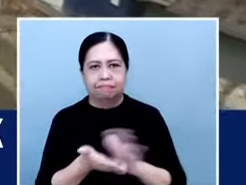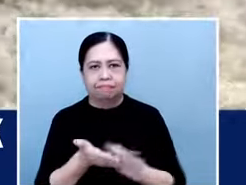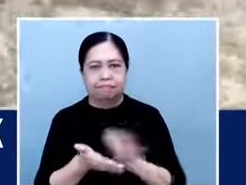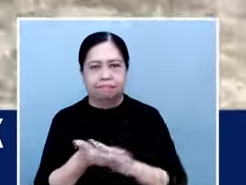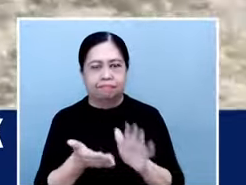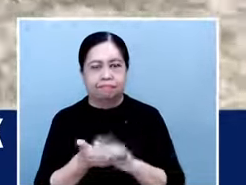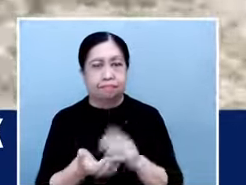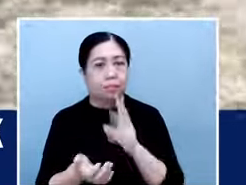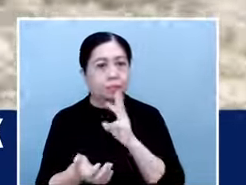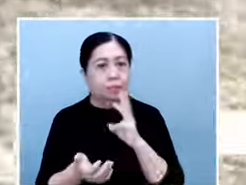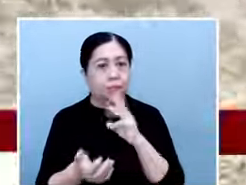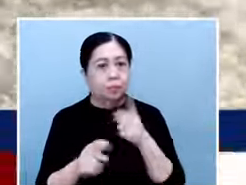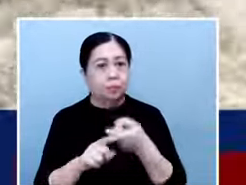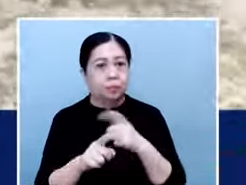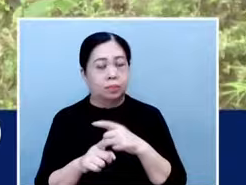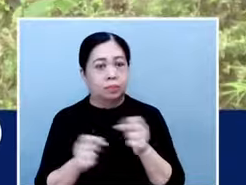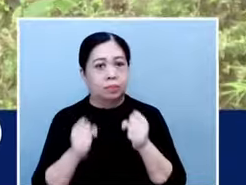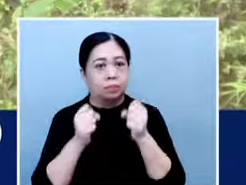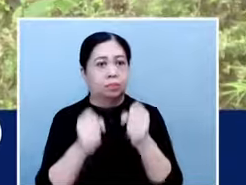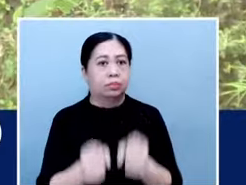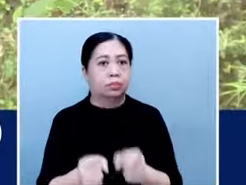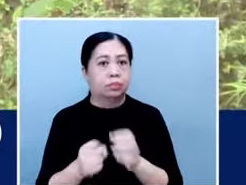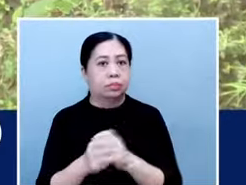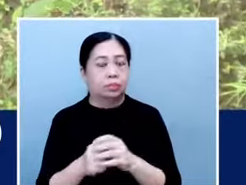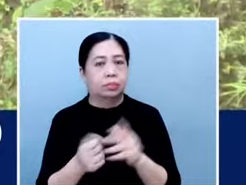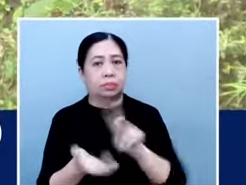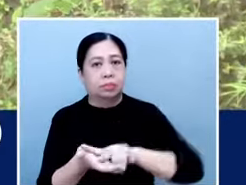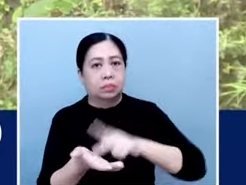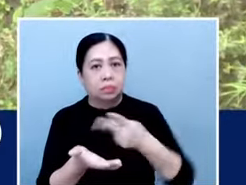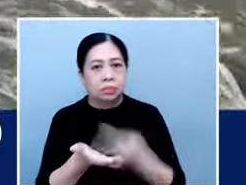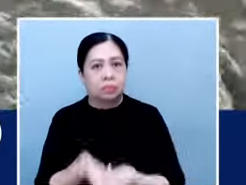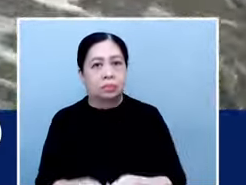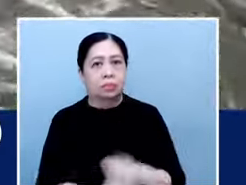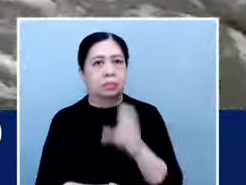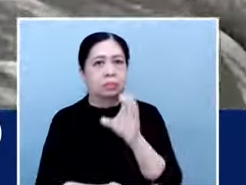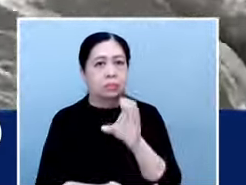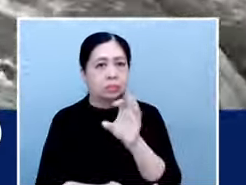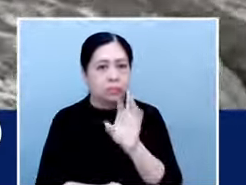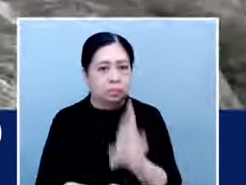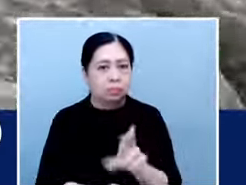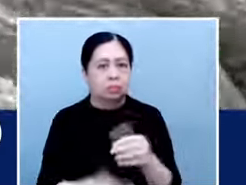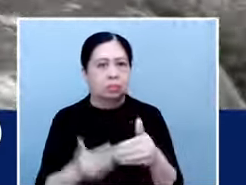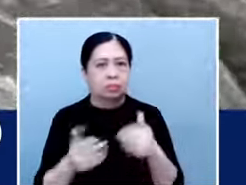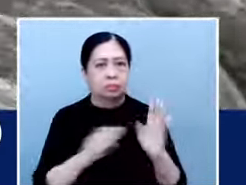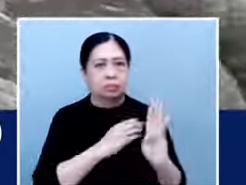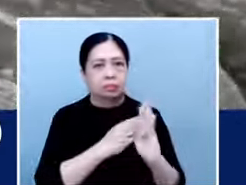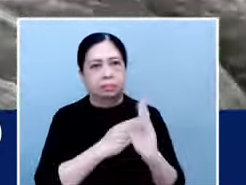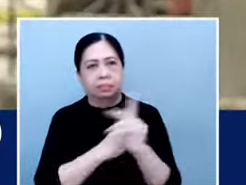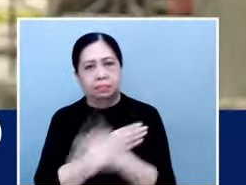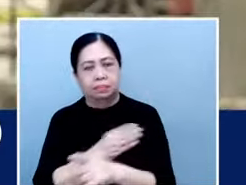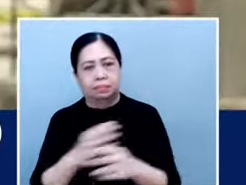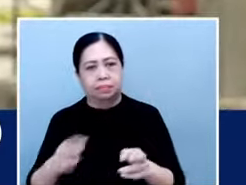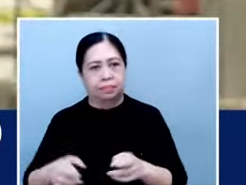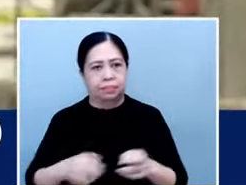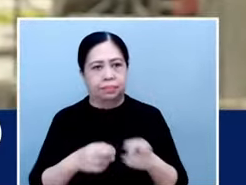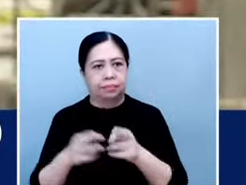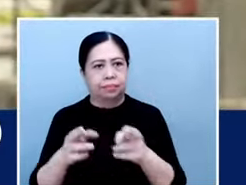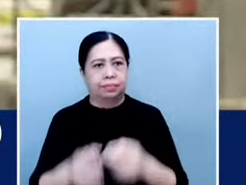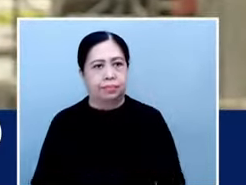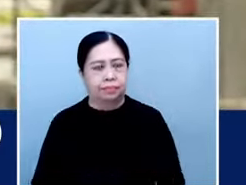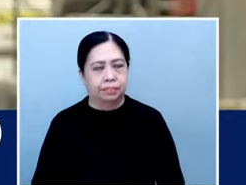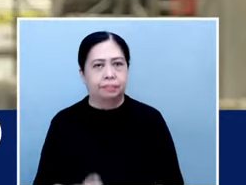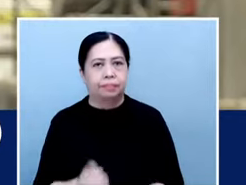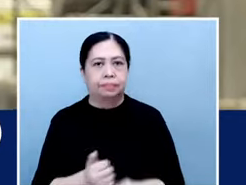na tubig mula sa kalsada, kusina at banyo ng mga bahay bago ibalik ito sa ilog.